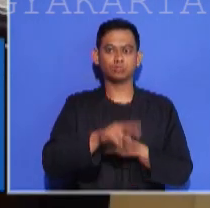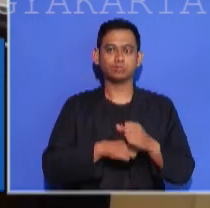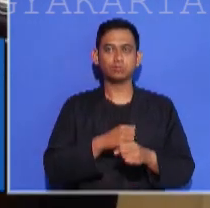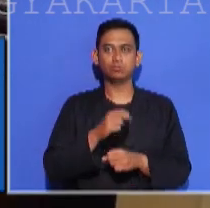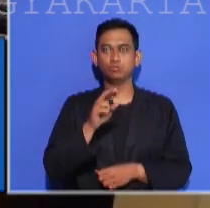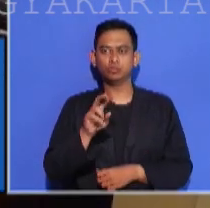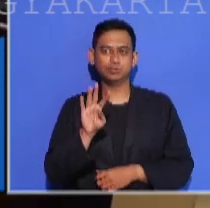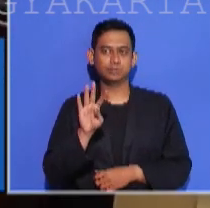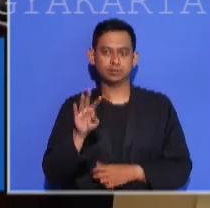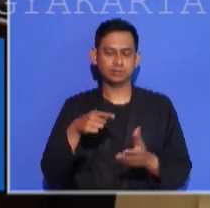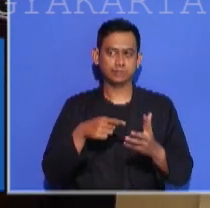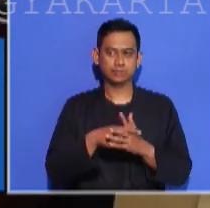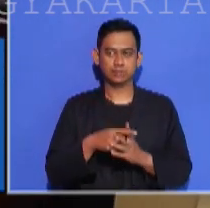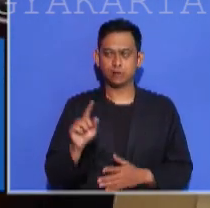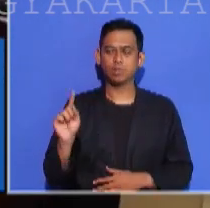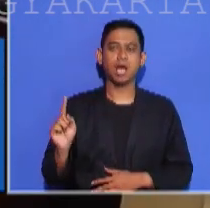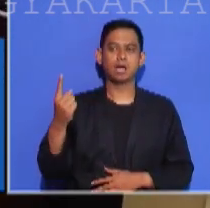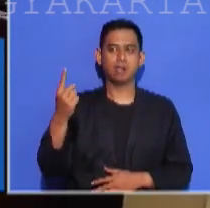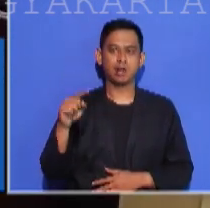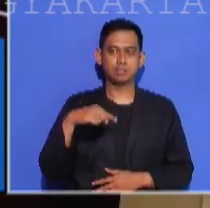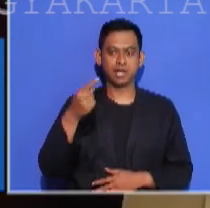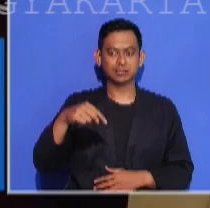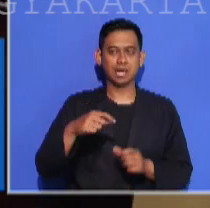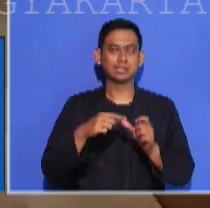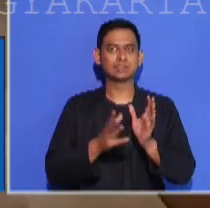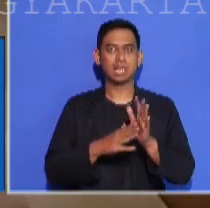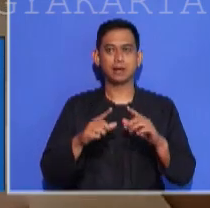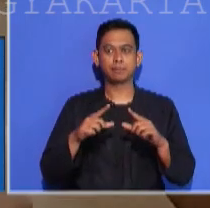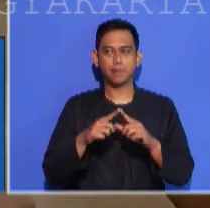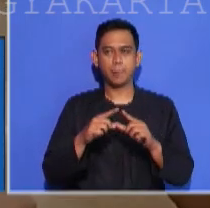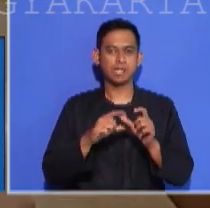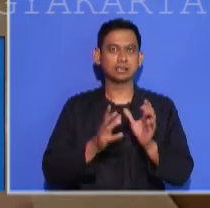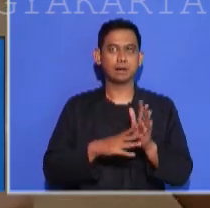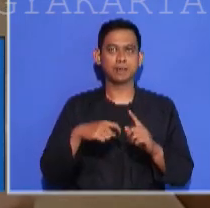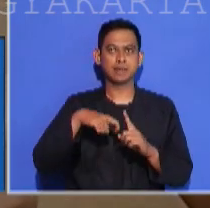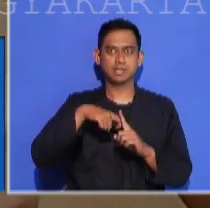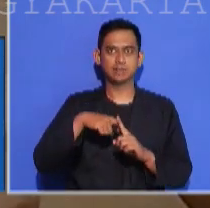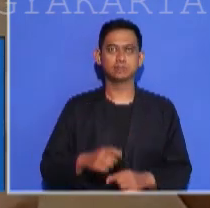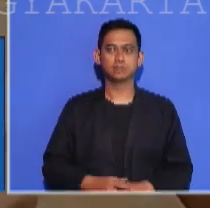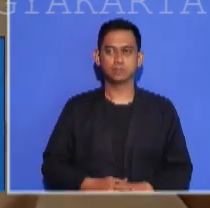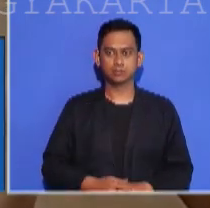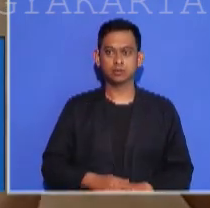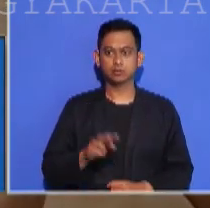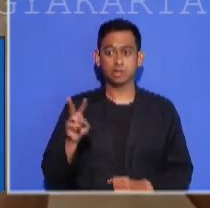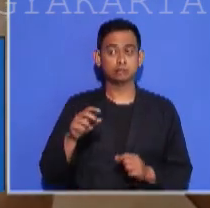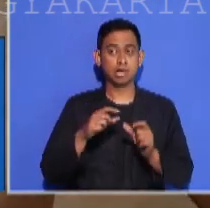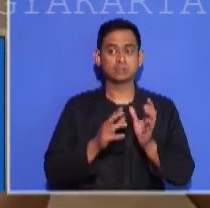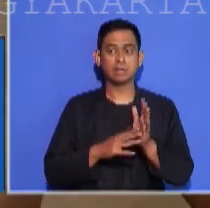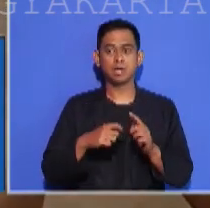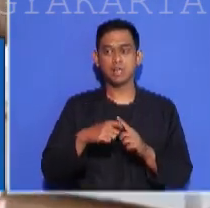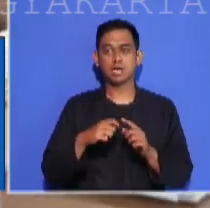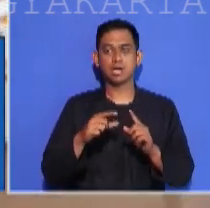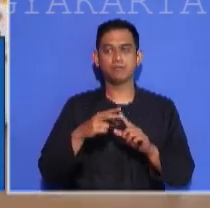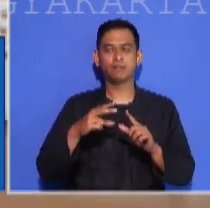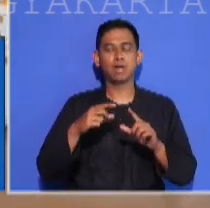merupakan pemilih pemula yang saat ini duduk di bangku SMA dan SMK. Dari catatan pemilu Februari lalu,